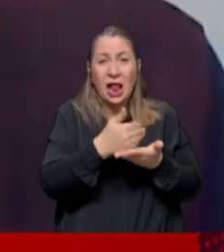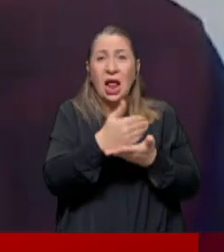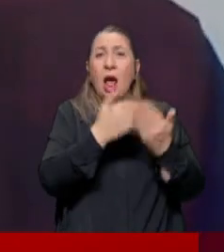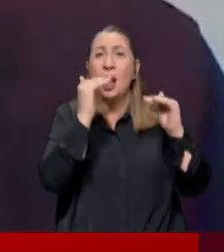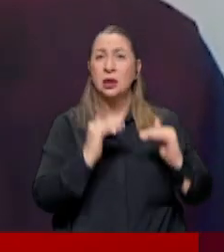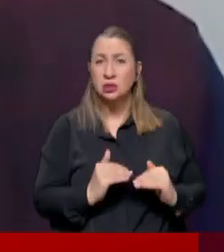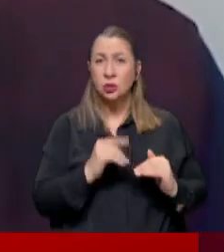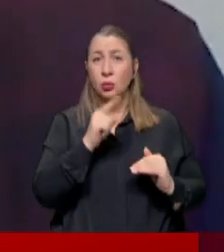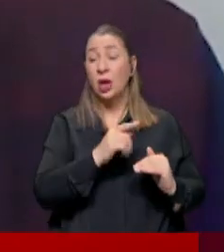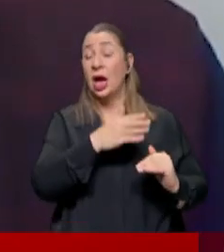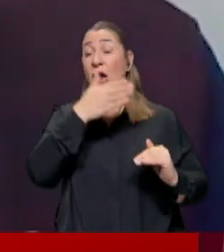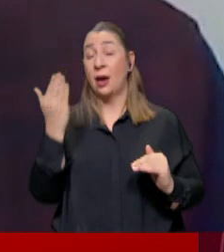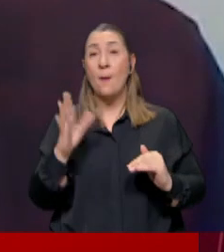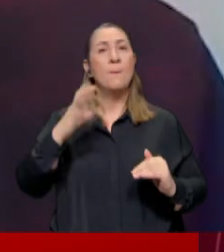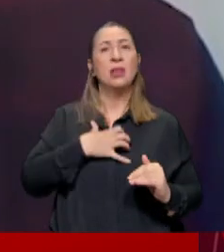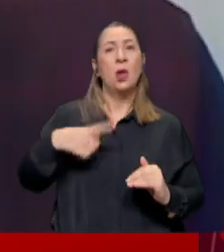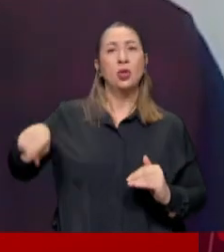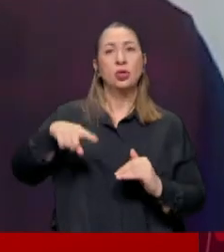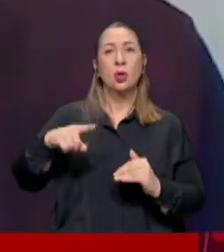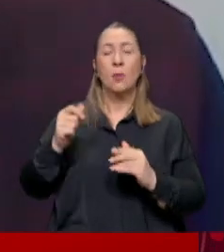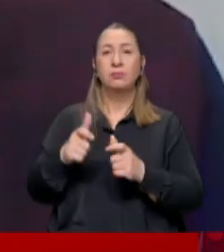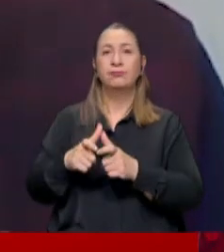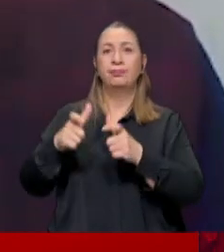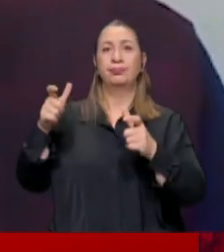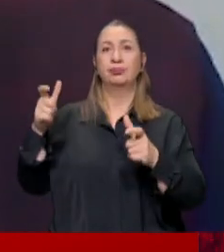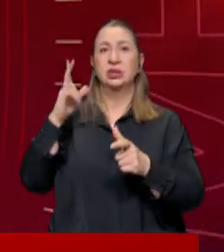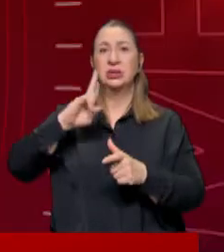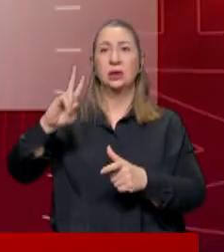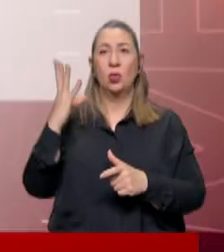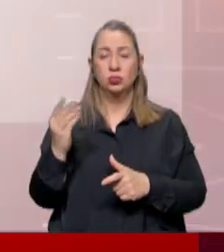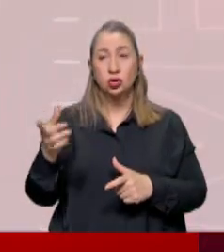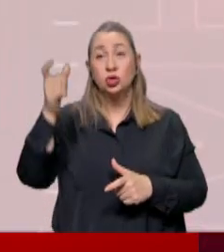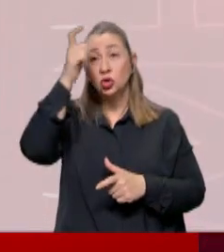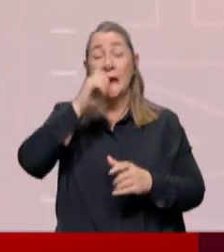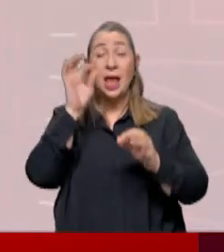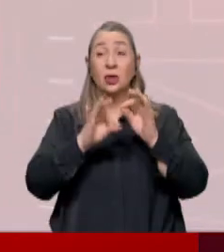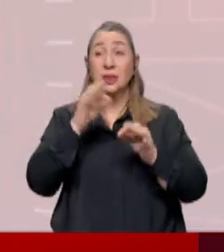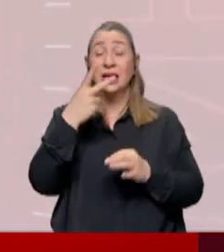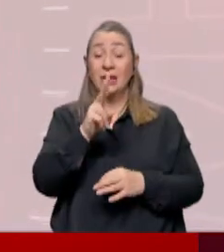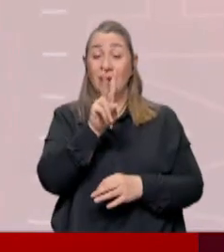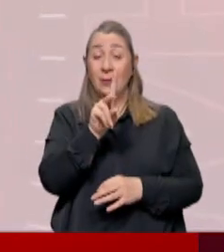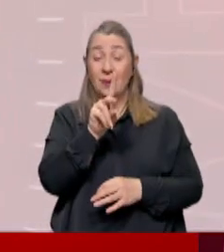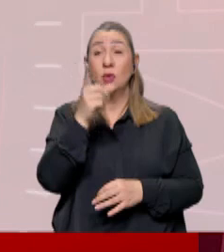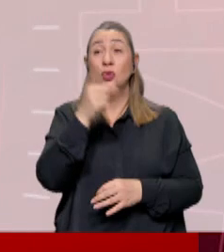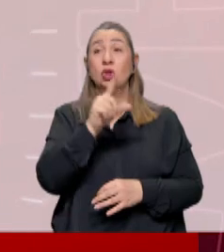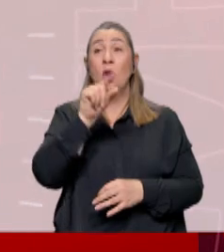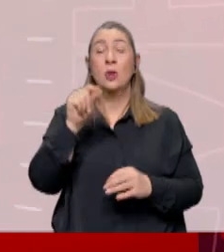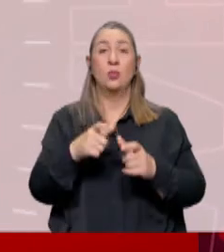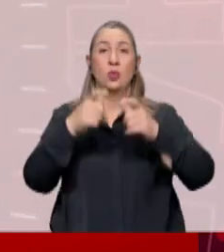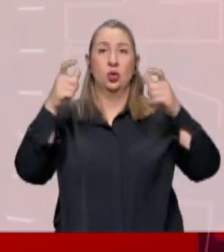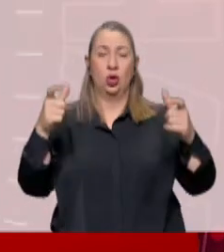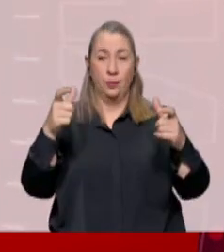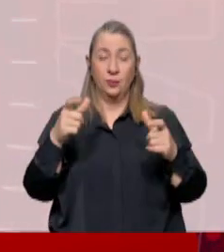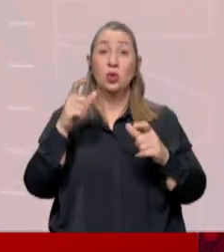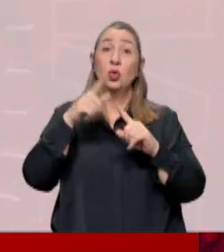azalmış. Buna karşılık patronların payında bir takım artış söz konusu olmuş. Türkiye ekonomisi 2021'de %11